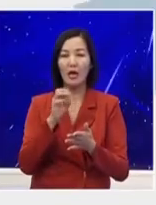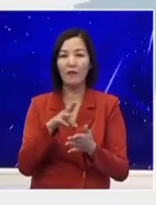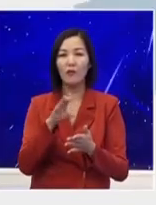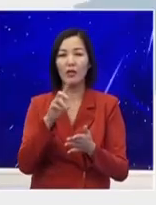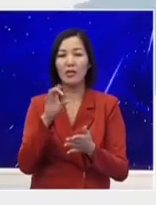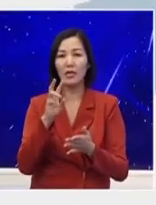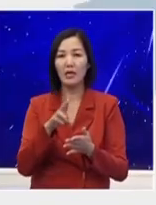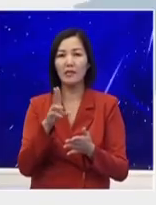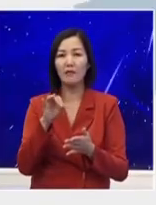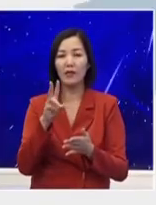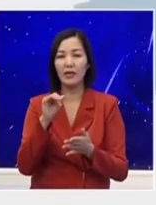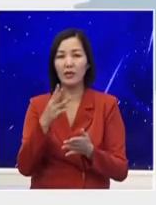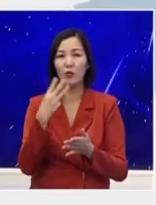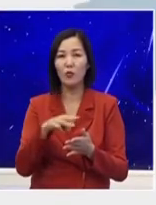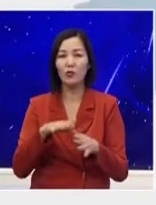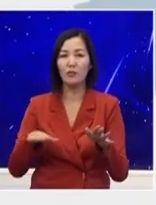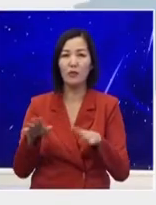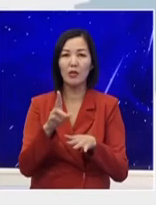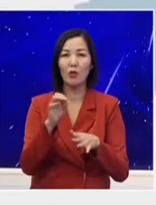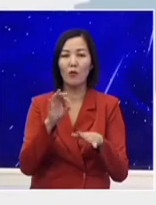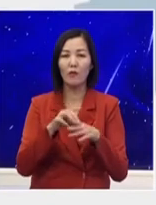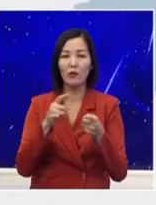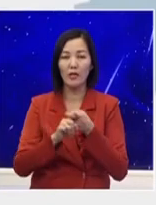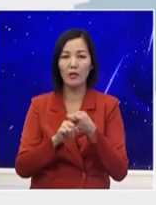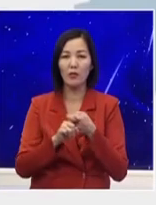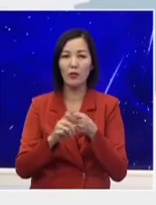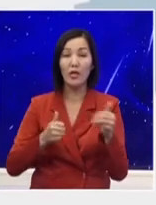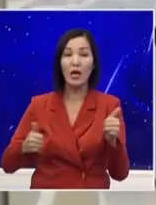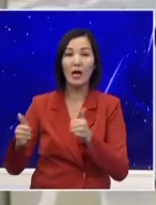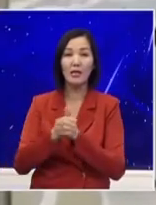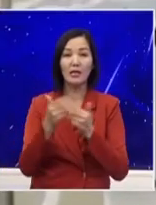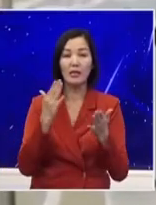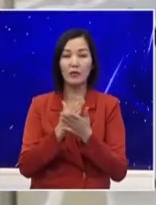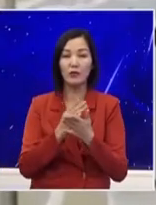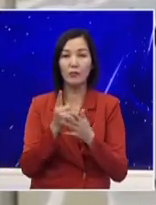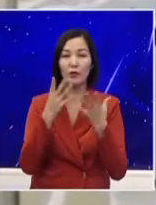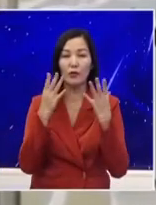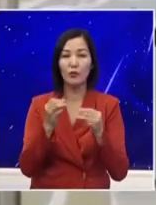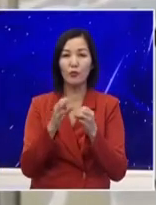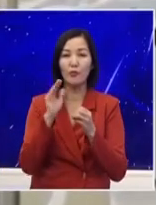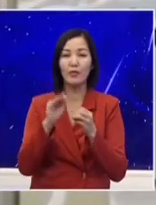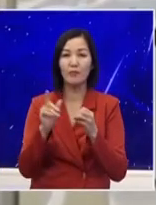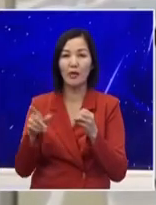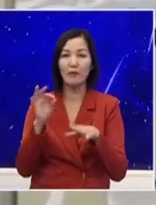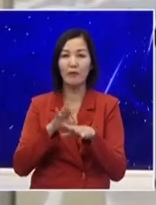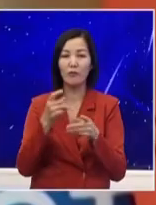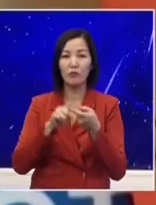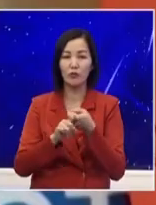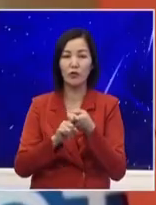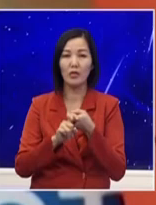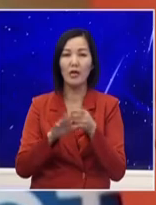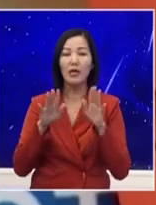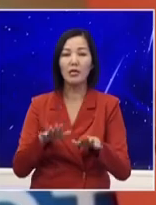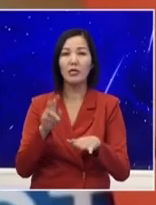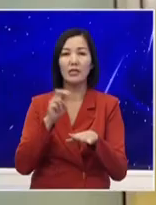пен Флорида сынды 30 штат COVID-19 таралудан көш бастап тұр. Мұнда тәулігіне 15 мың адам вирус жұқтырады екен.